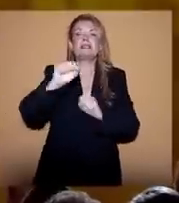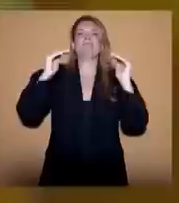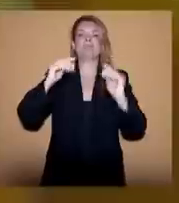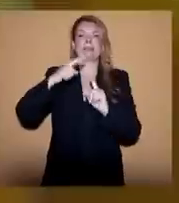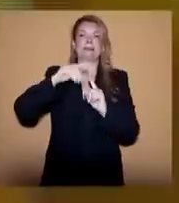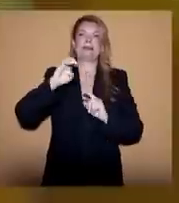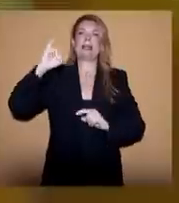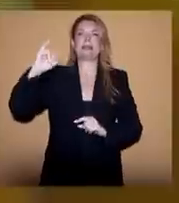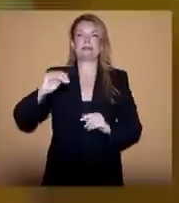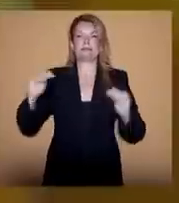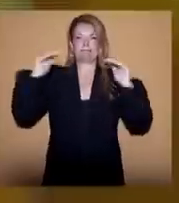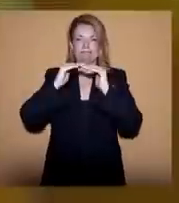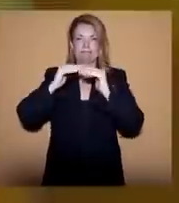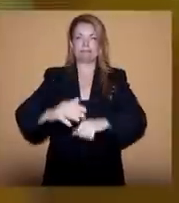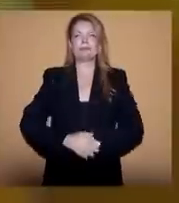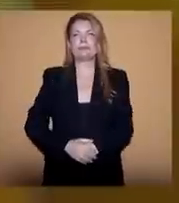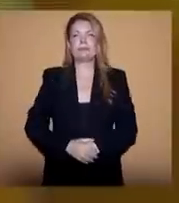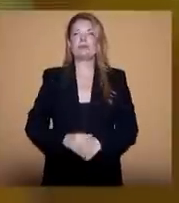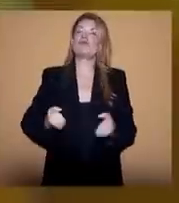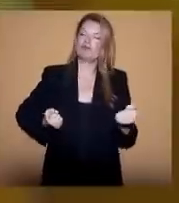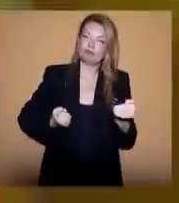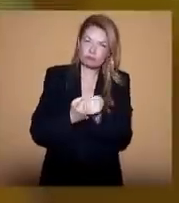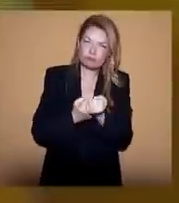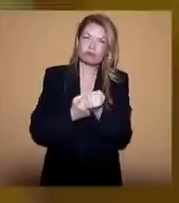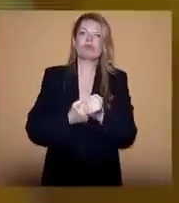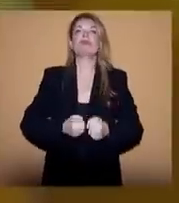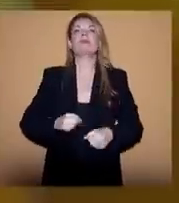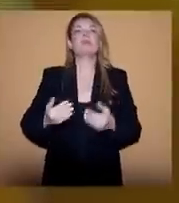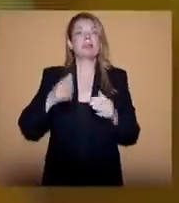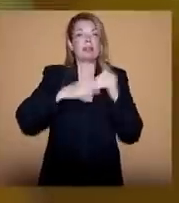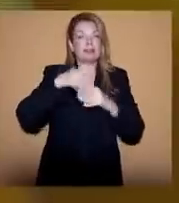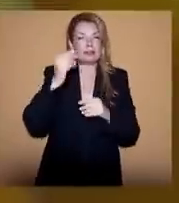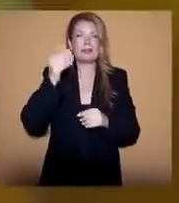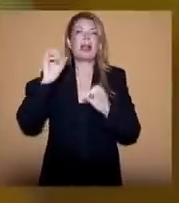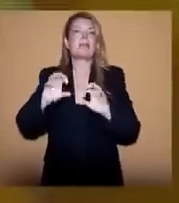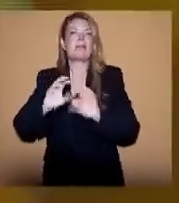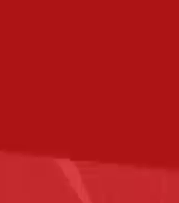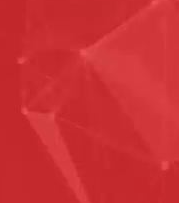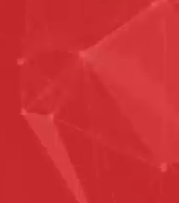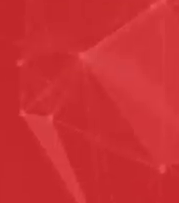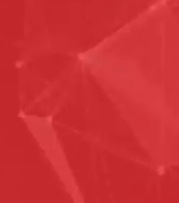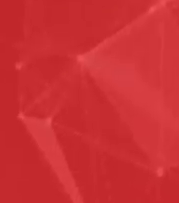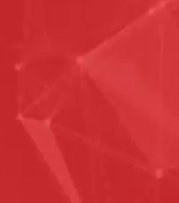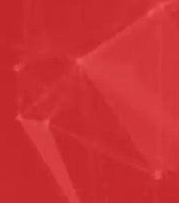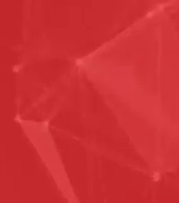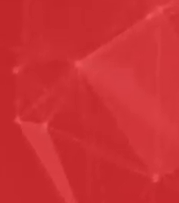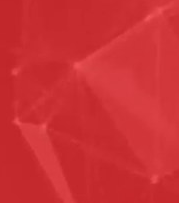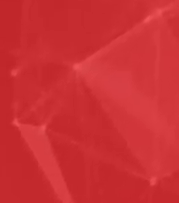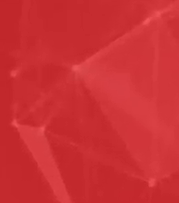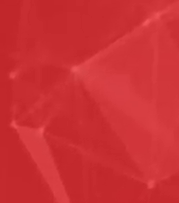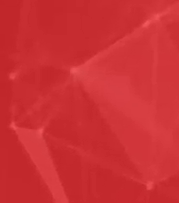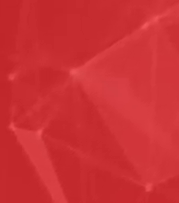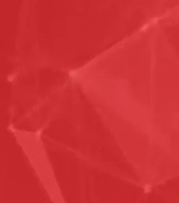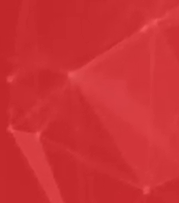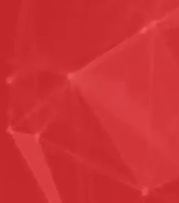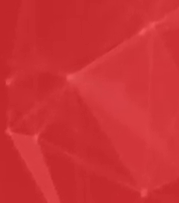νόμου. Ενισχύουμε και αναπτύσσουμε την καλλιτεχνική εκπαίδευση για τις παραστατικές τέχνες. Άρθρο 10. Αυξάνουμε